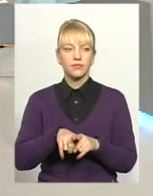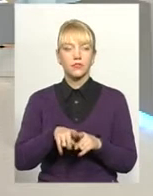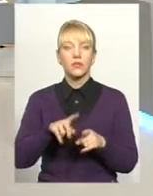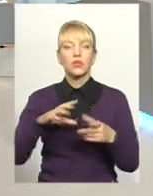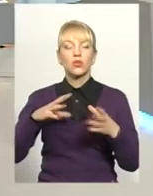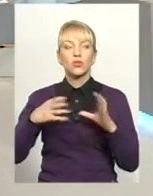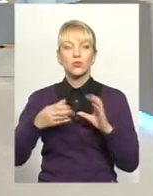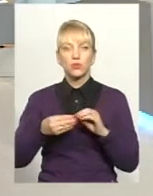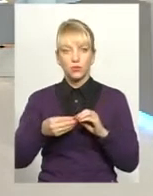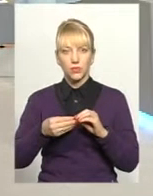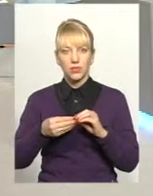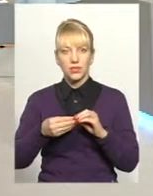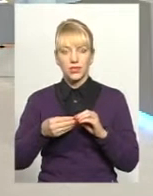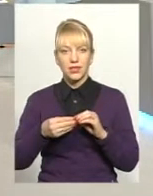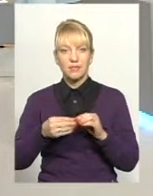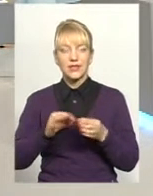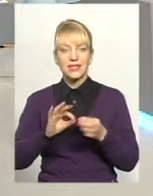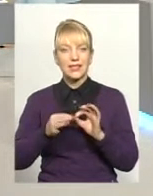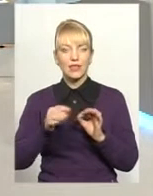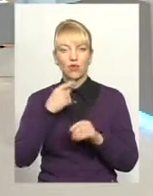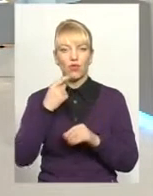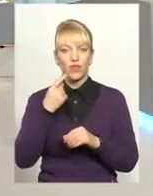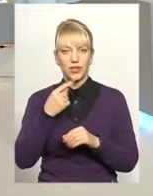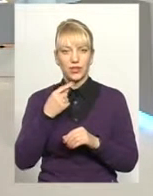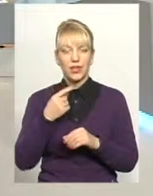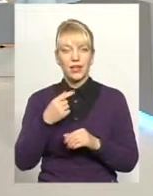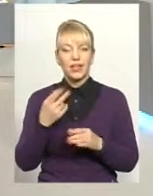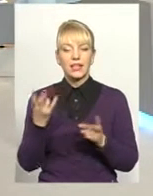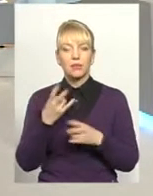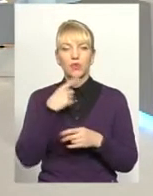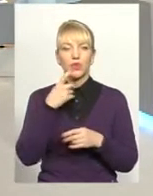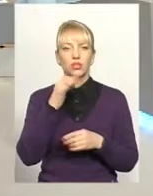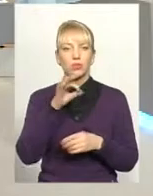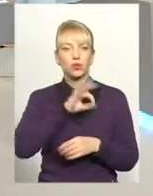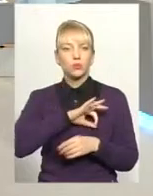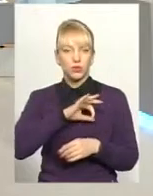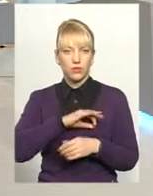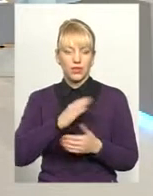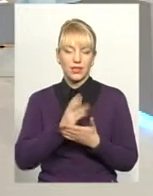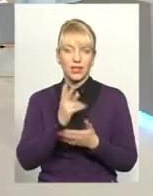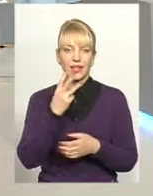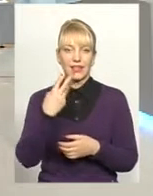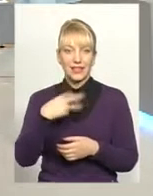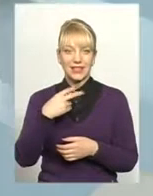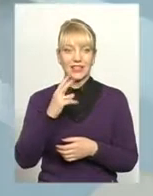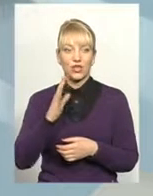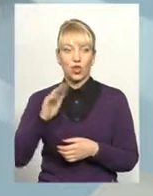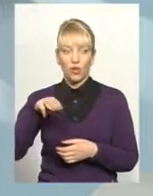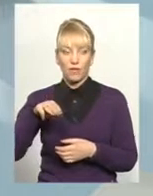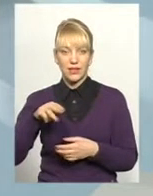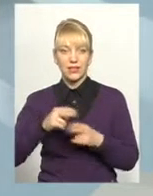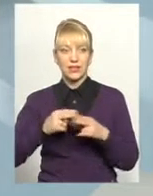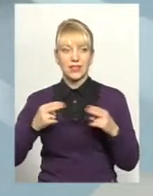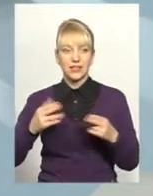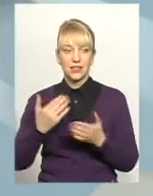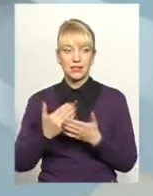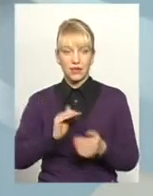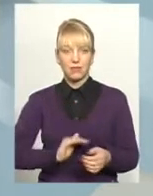окупність складно говорити, все залежить від того, яке споживання. От є 30 кВт станція, допустимо,